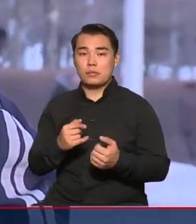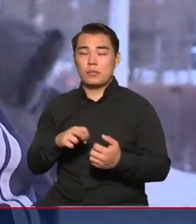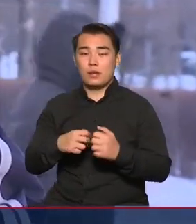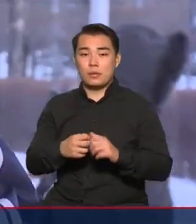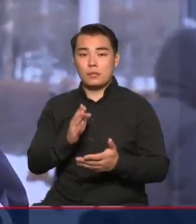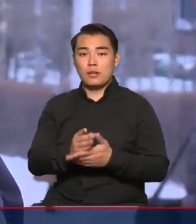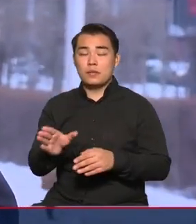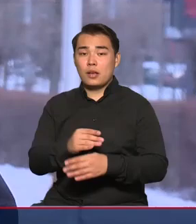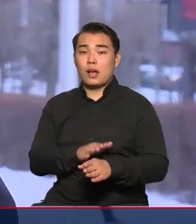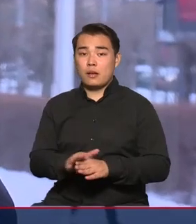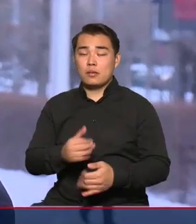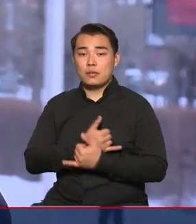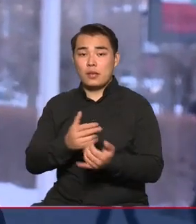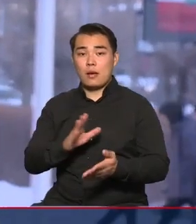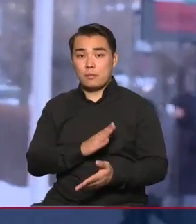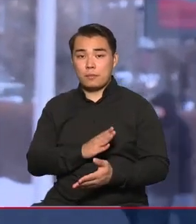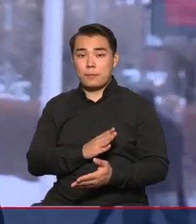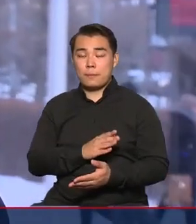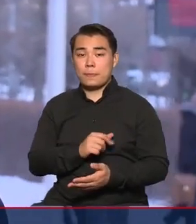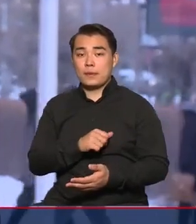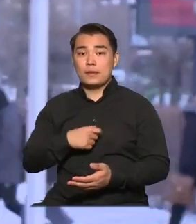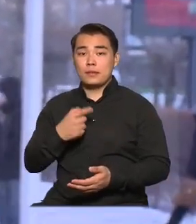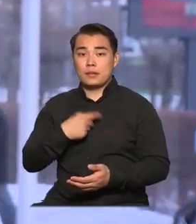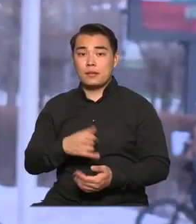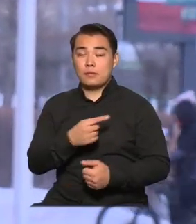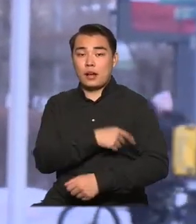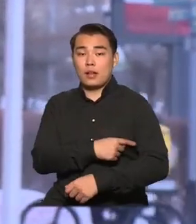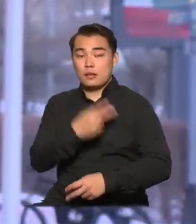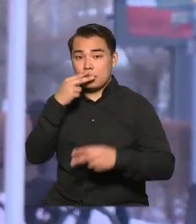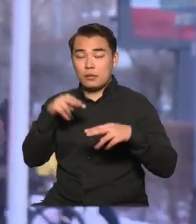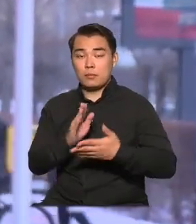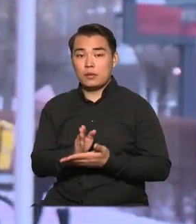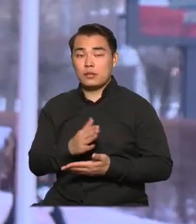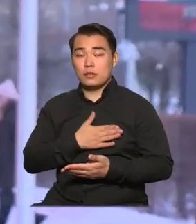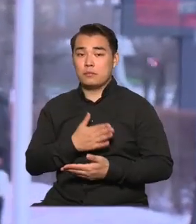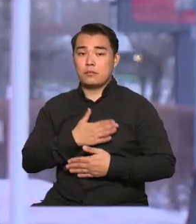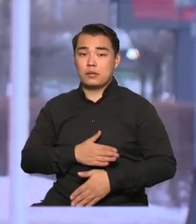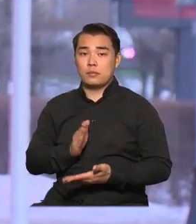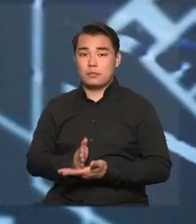обеспечить етілген бізде. Мен өзім врачтарға қаралым, көңілім толады мен жалпы.